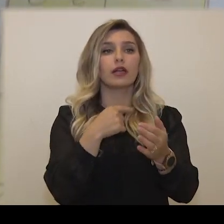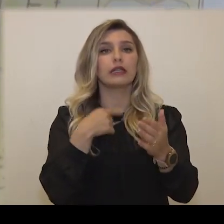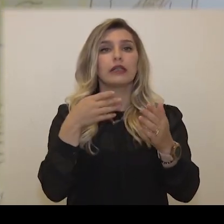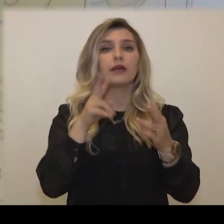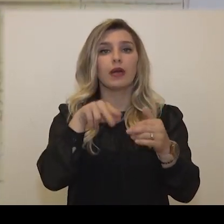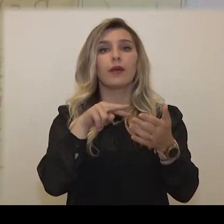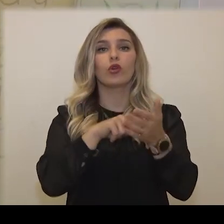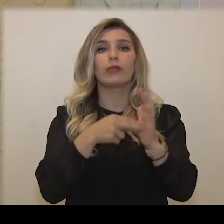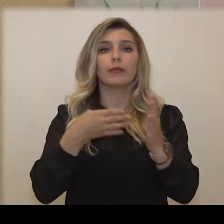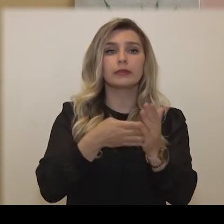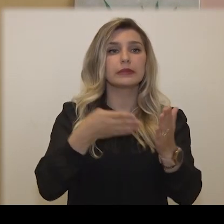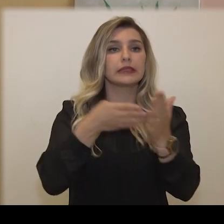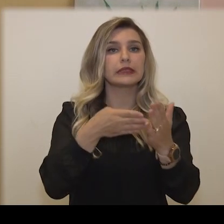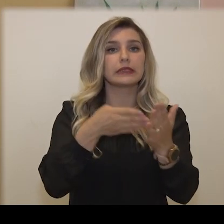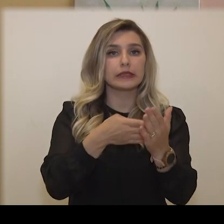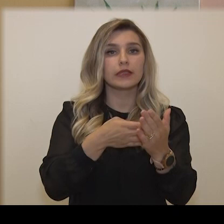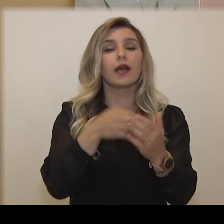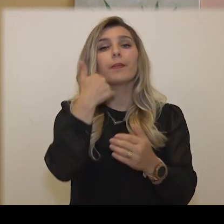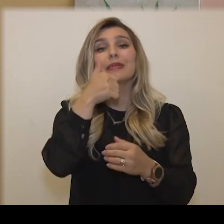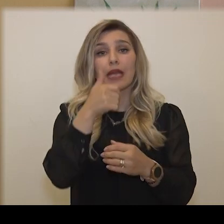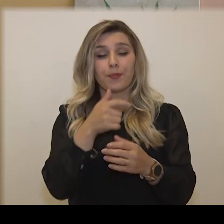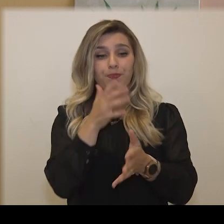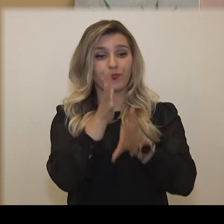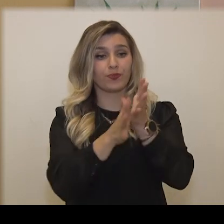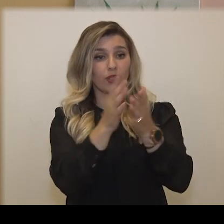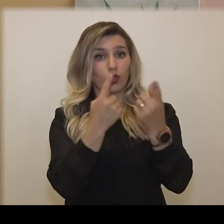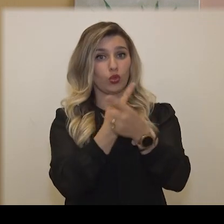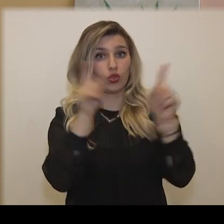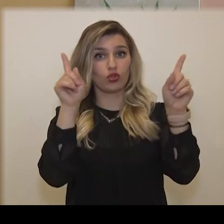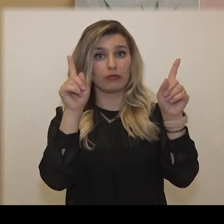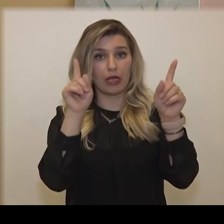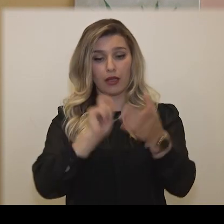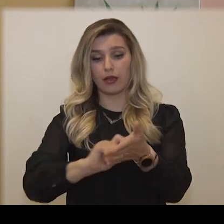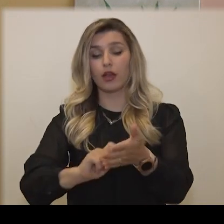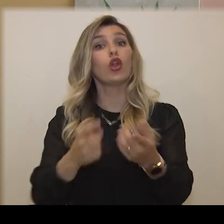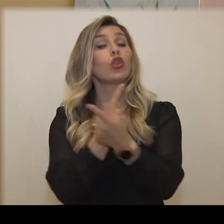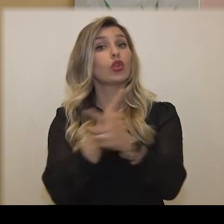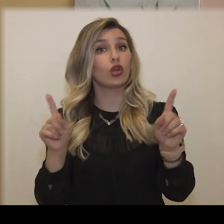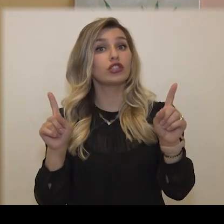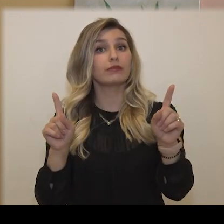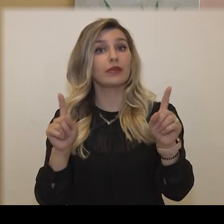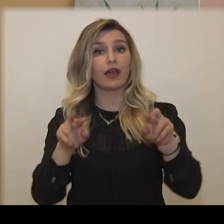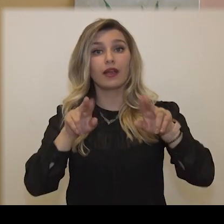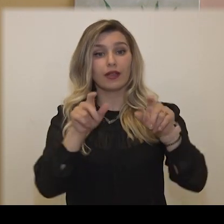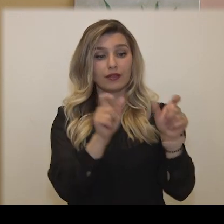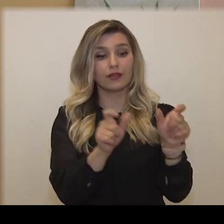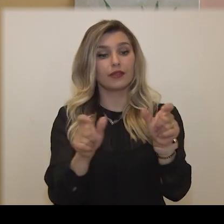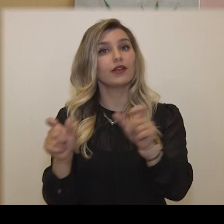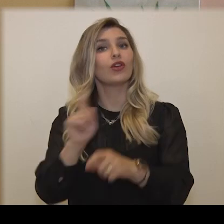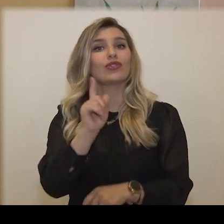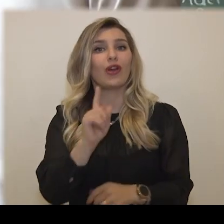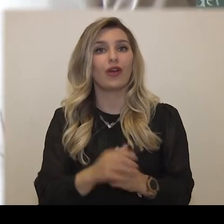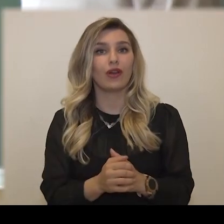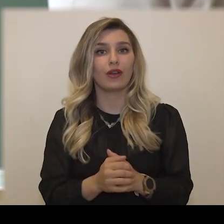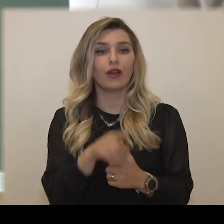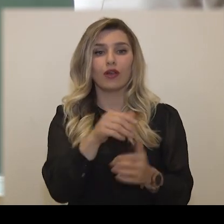vështërsi, sepse shkruhet ndryshe, interpretohet ndryshe apo për shkak se kjo gjuhë ende